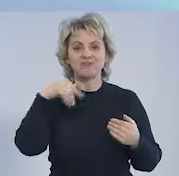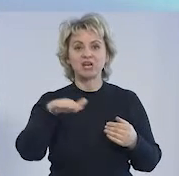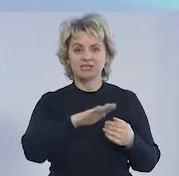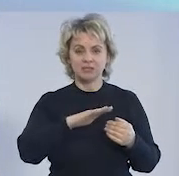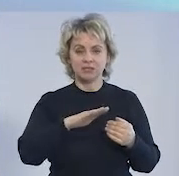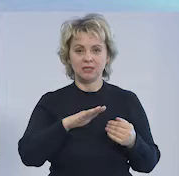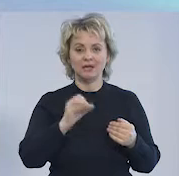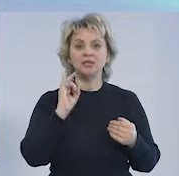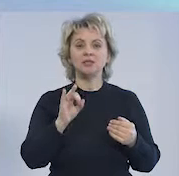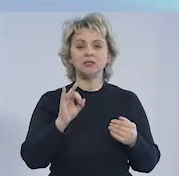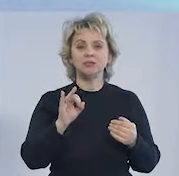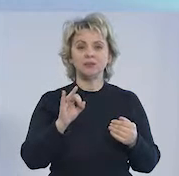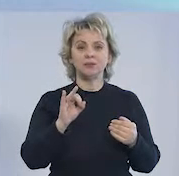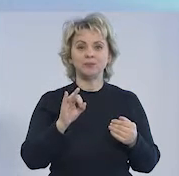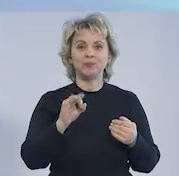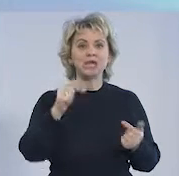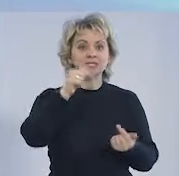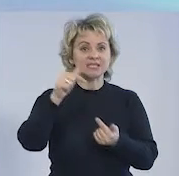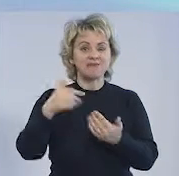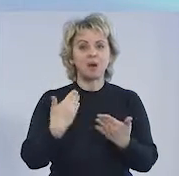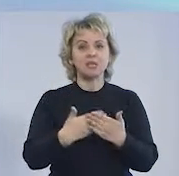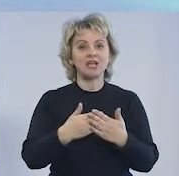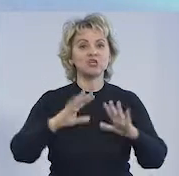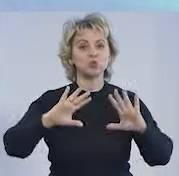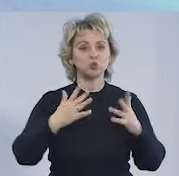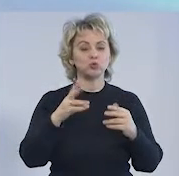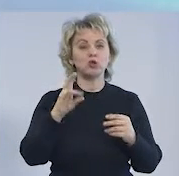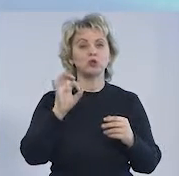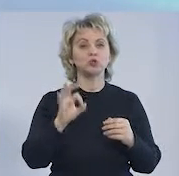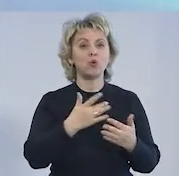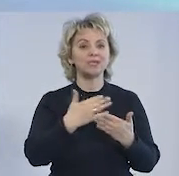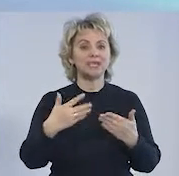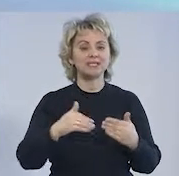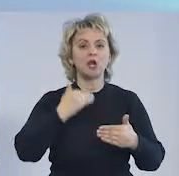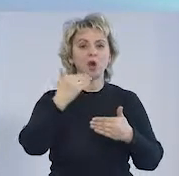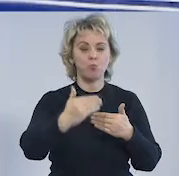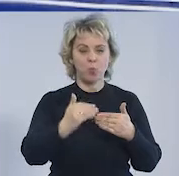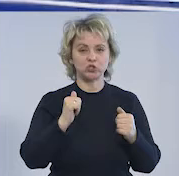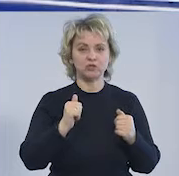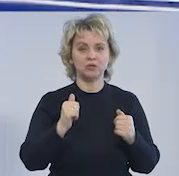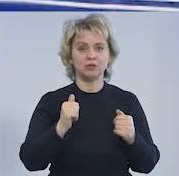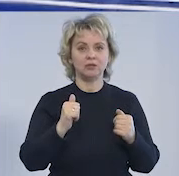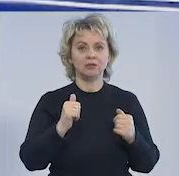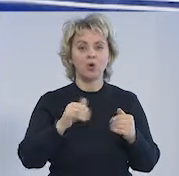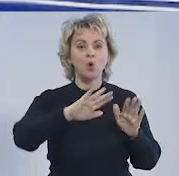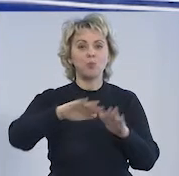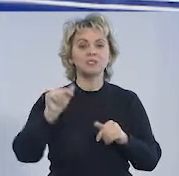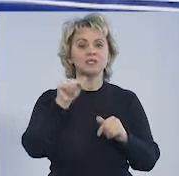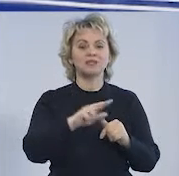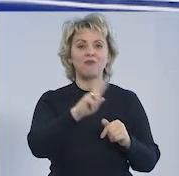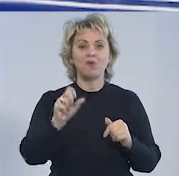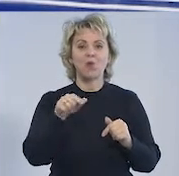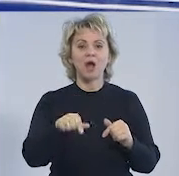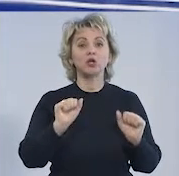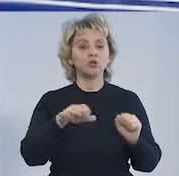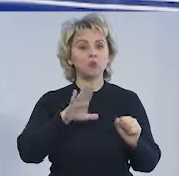России. И совпало, наверное, случайно, но несколько позже, после того, как,